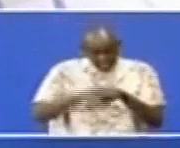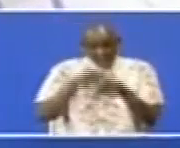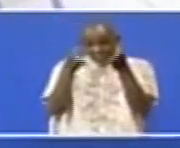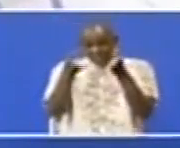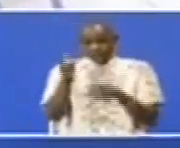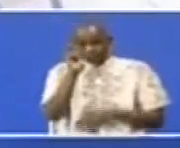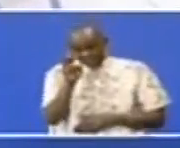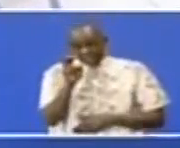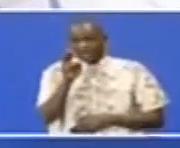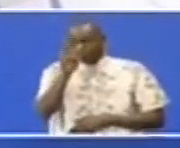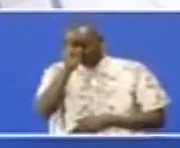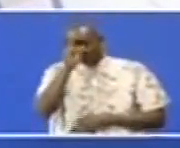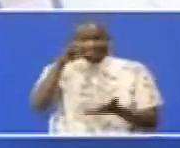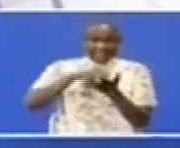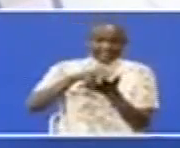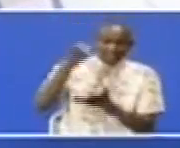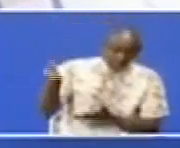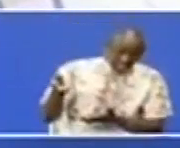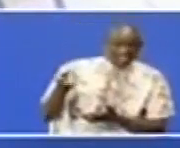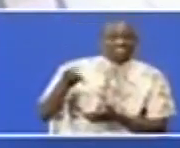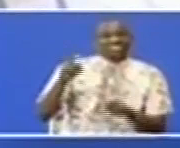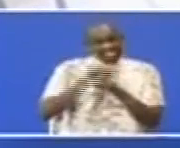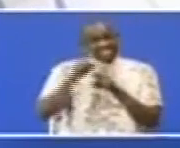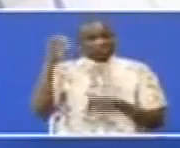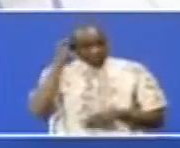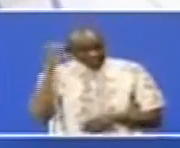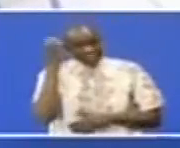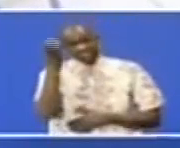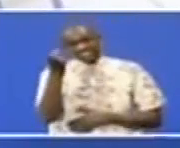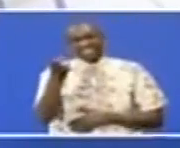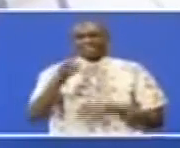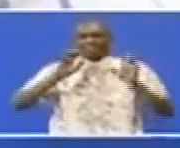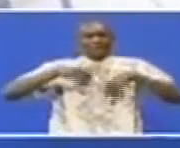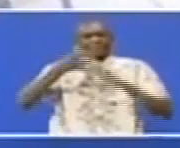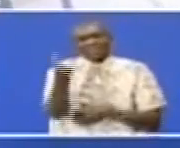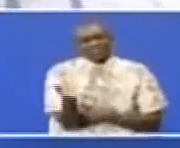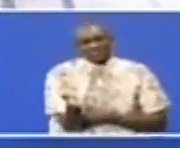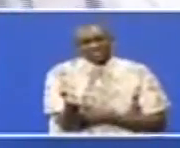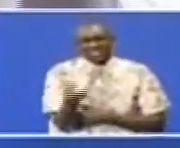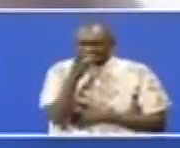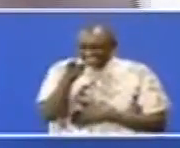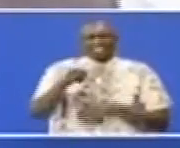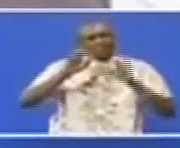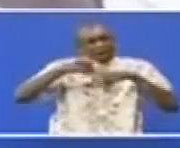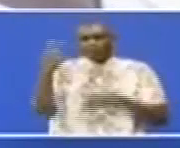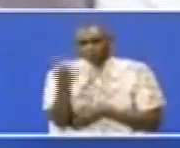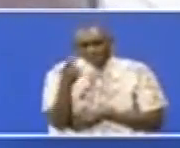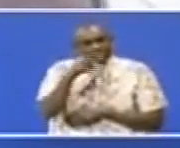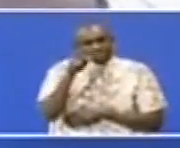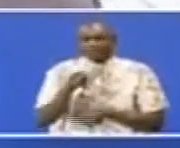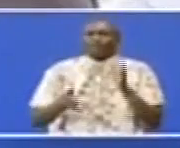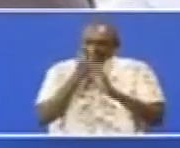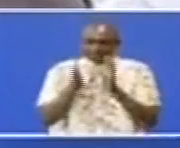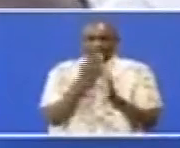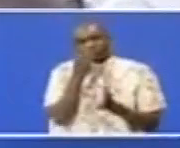issues like police stations, training colleges, in a demonstration farm, a demonstration farm is supposed to be producing a quick